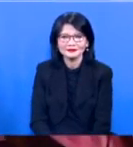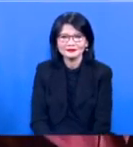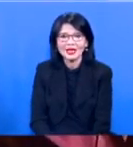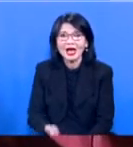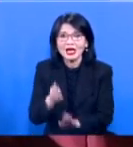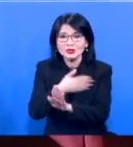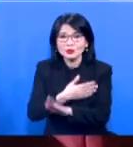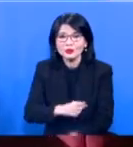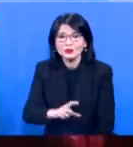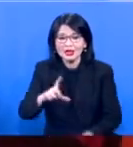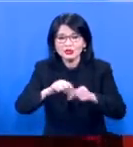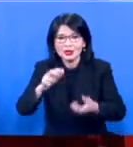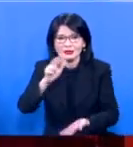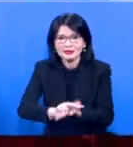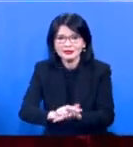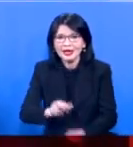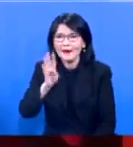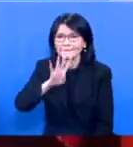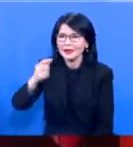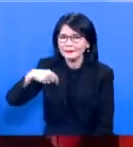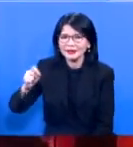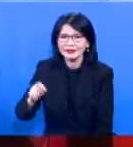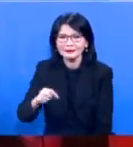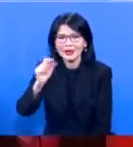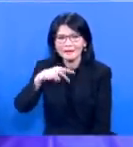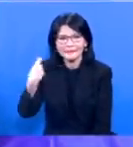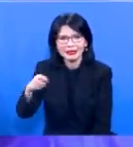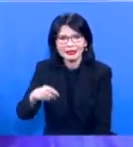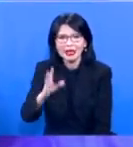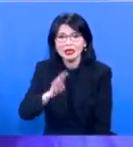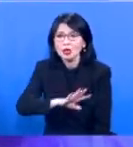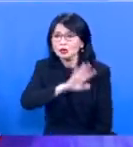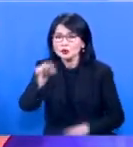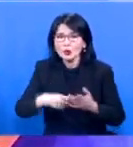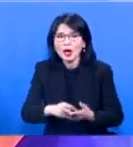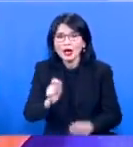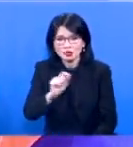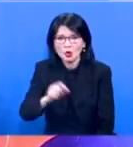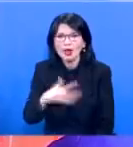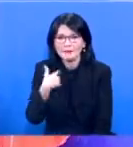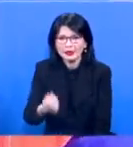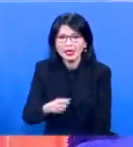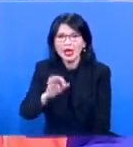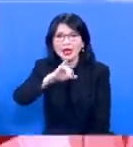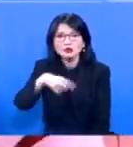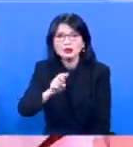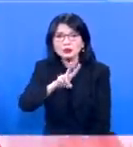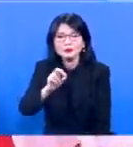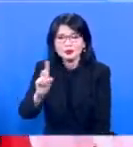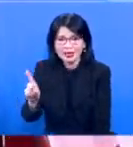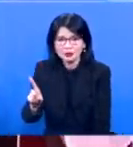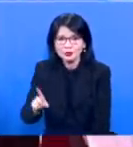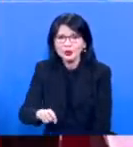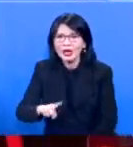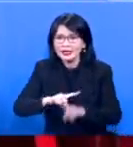Sebelumnya, surat keputusan bersama SKB 4 Menteri menargetkan semua sekolah dapat kembali menggelar pembelajaran tatap muka pada Juli 2021. Dengan